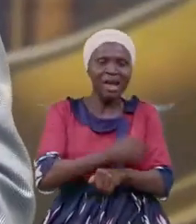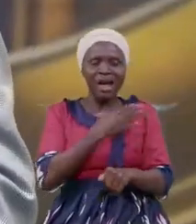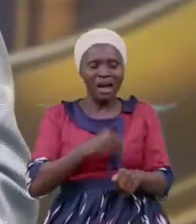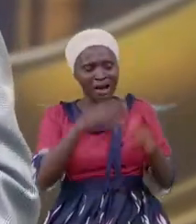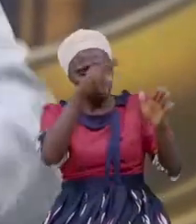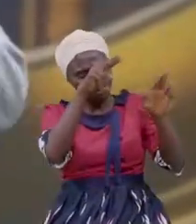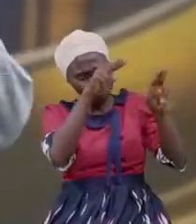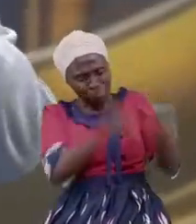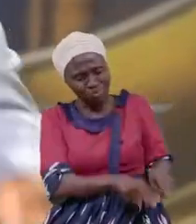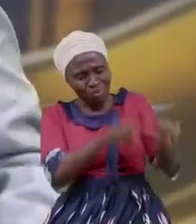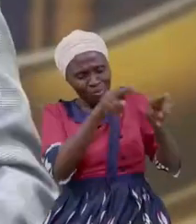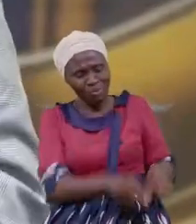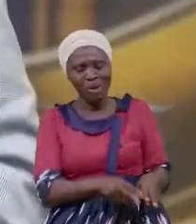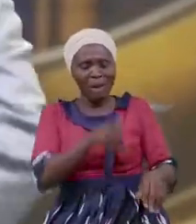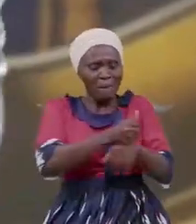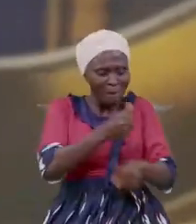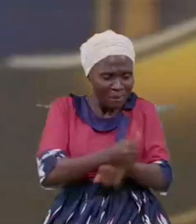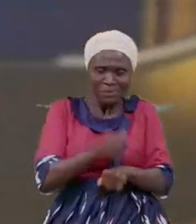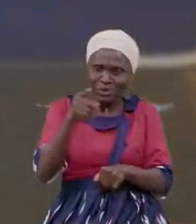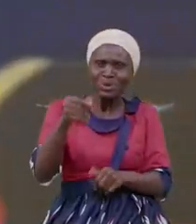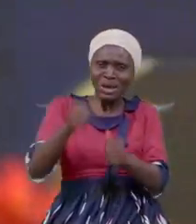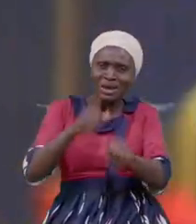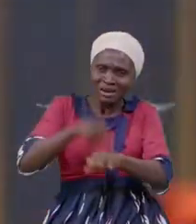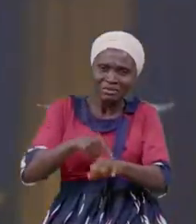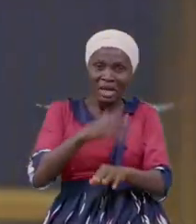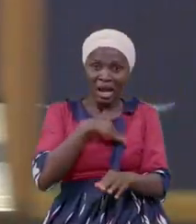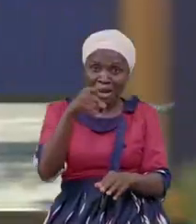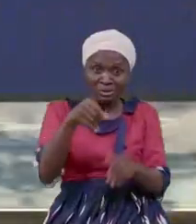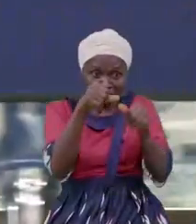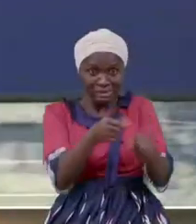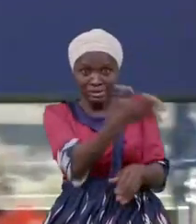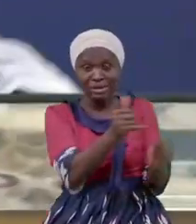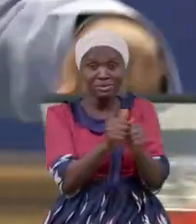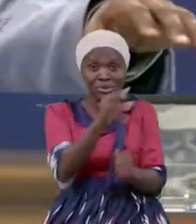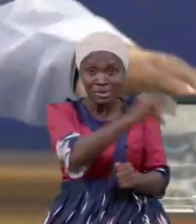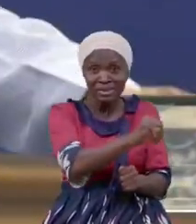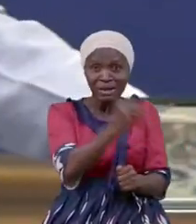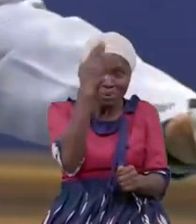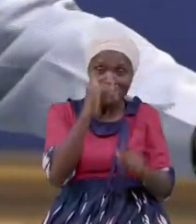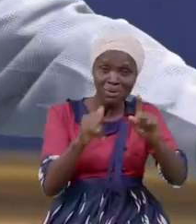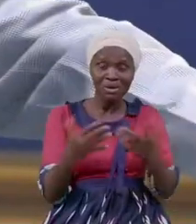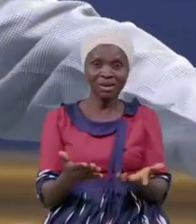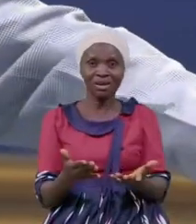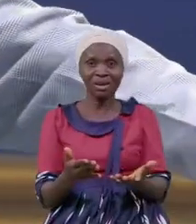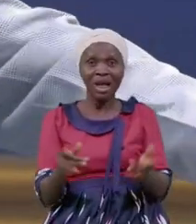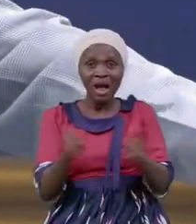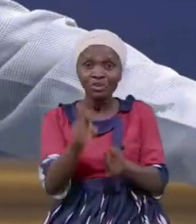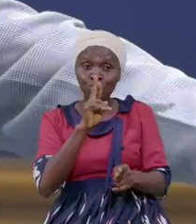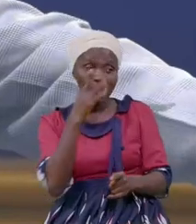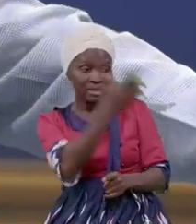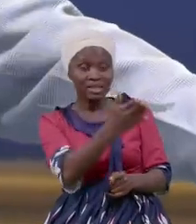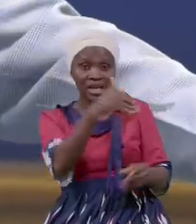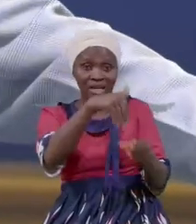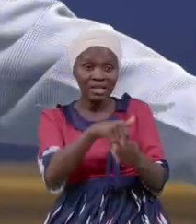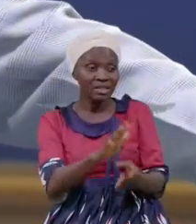morceau à tout moment et si tu restes là pendant que tu es là au milieu deeux tu ne peux pas planifier pour